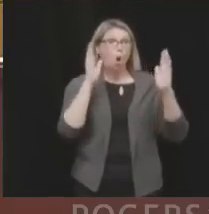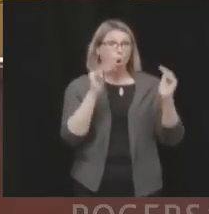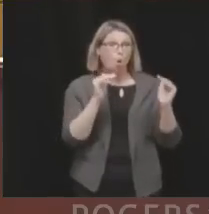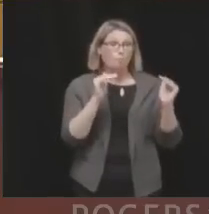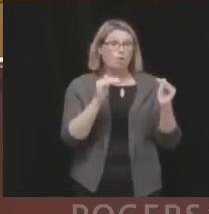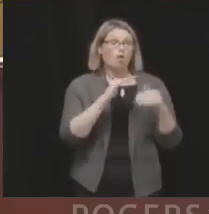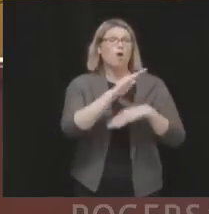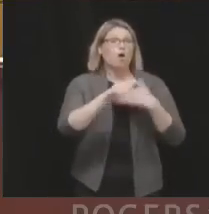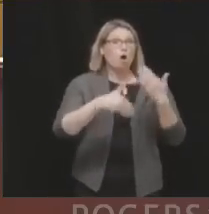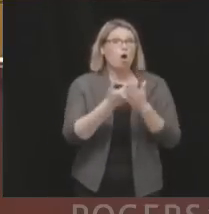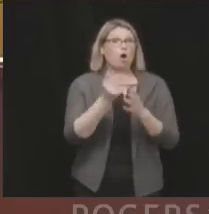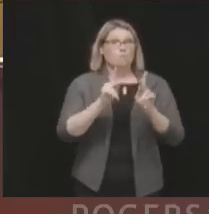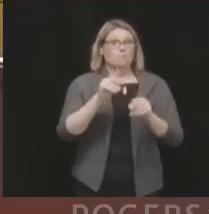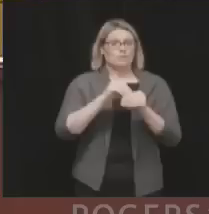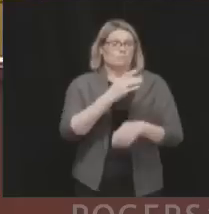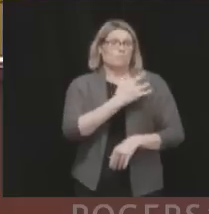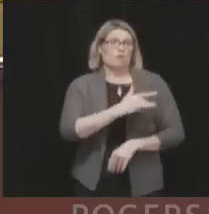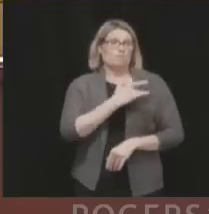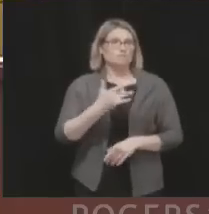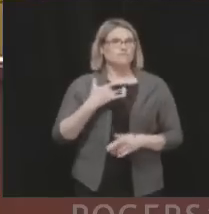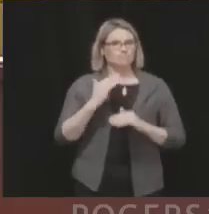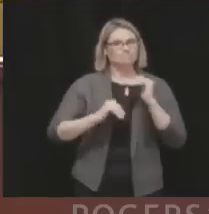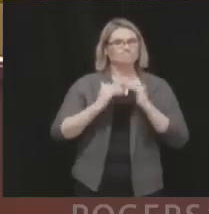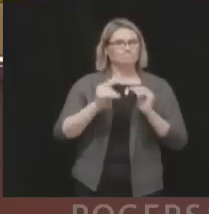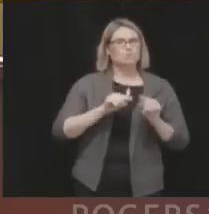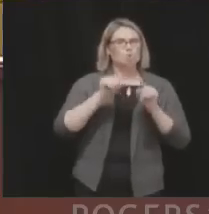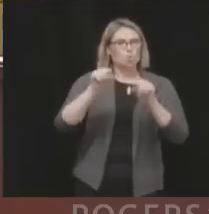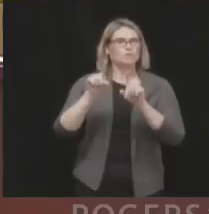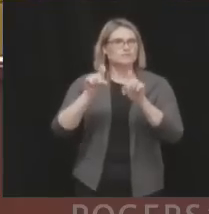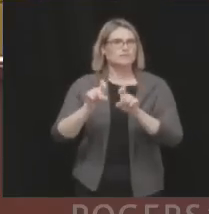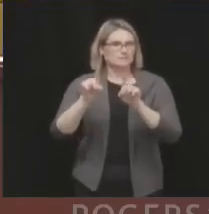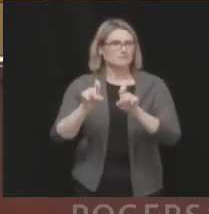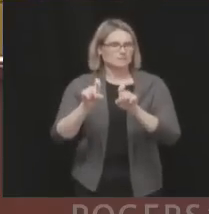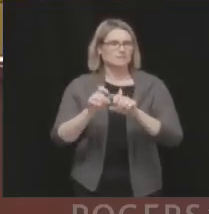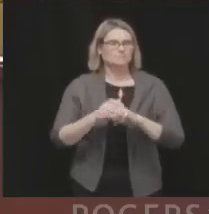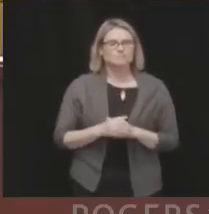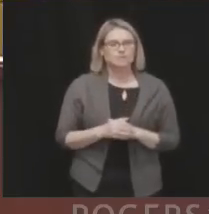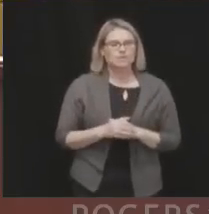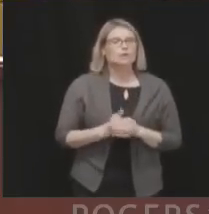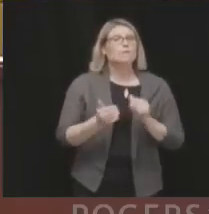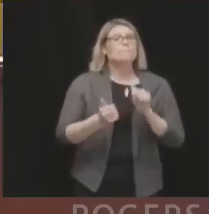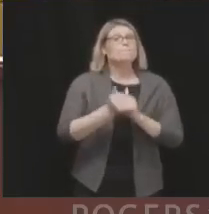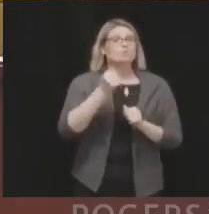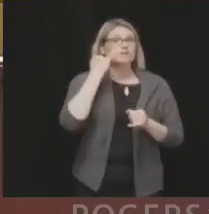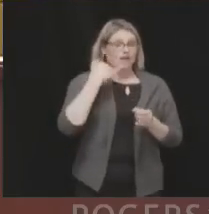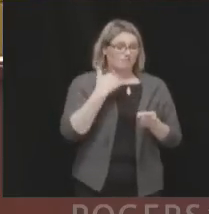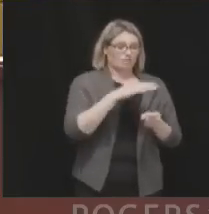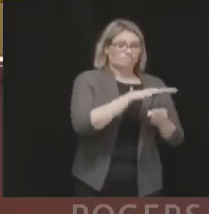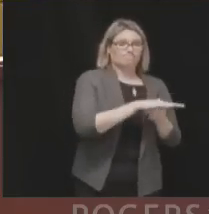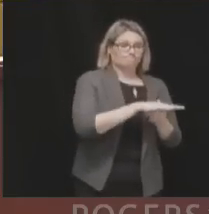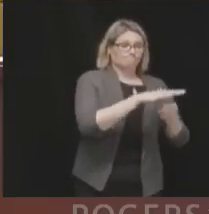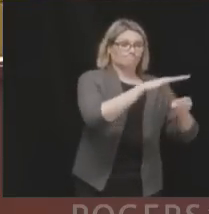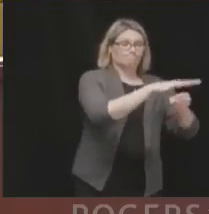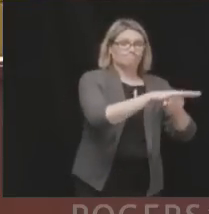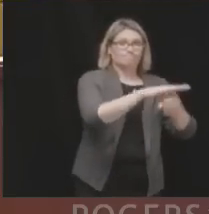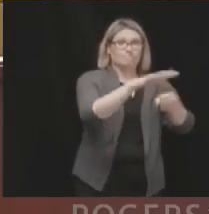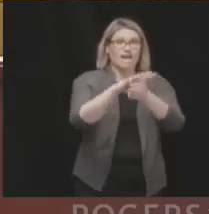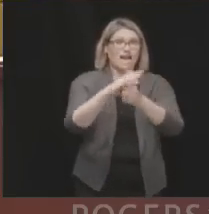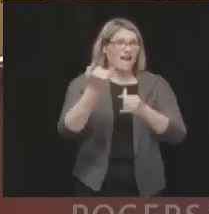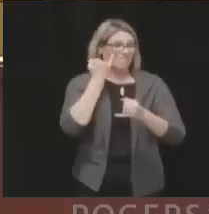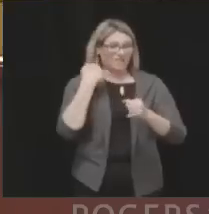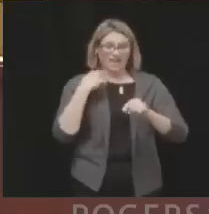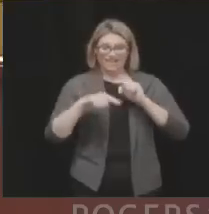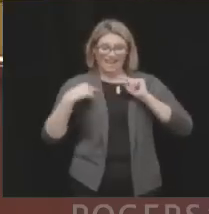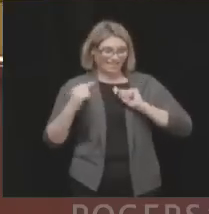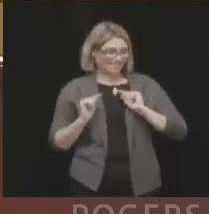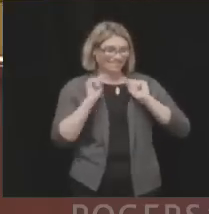the extramural program is also helping us with our testing. So those are 2 avenues that can help people who don't feel that they have great access and